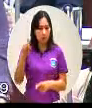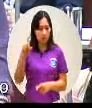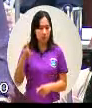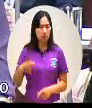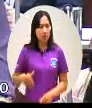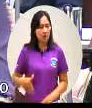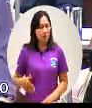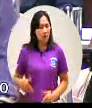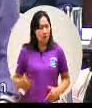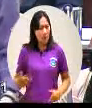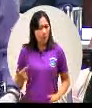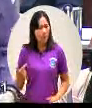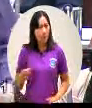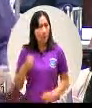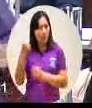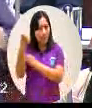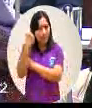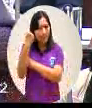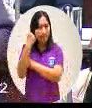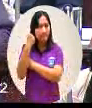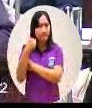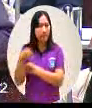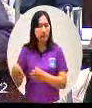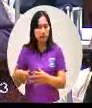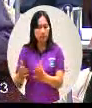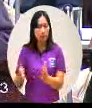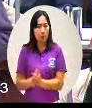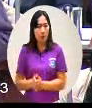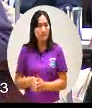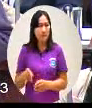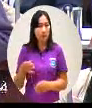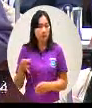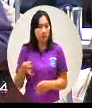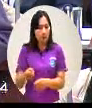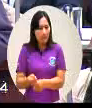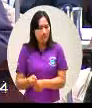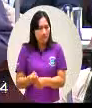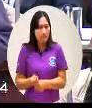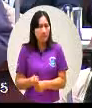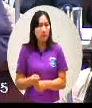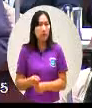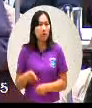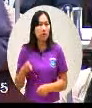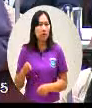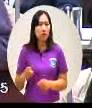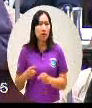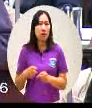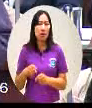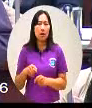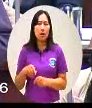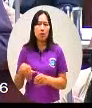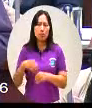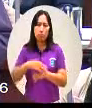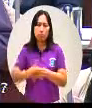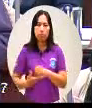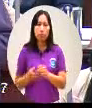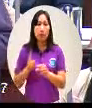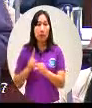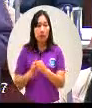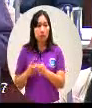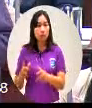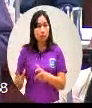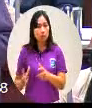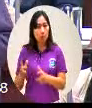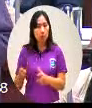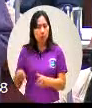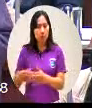努力在这个部分来筹措。包括我们认为在中语的部分，我们也愿意在这个部分跟他